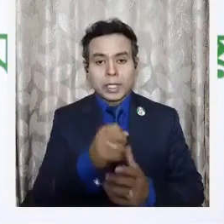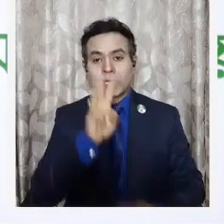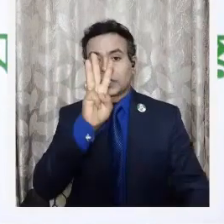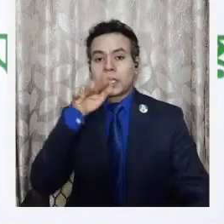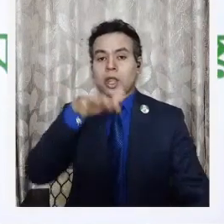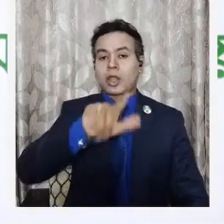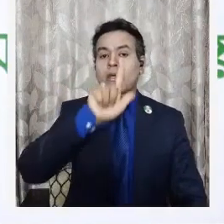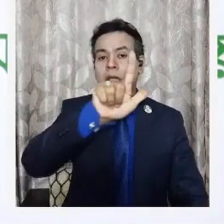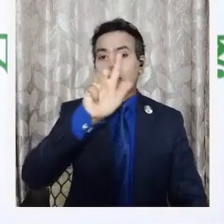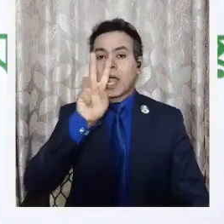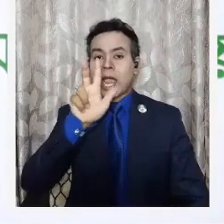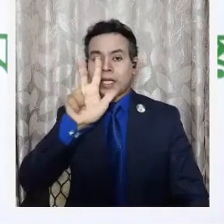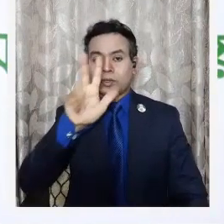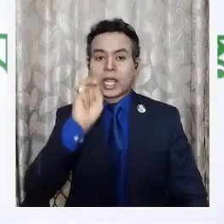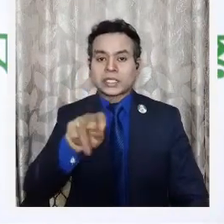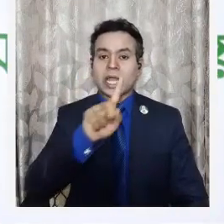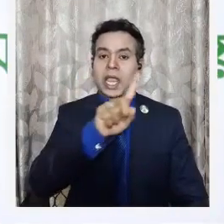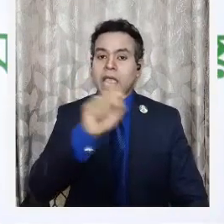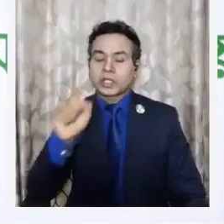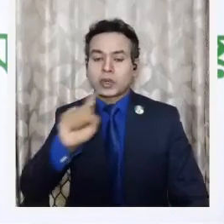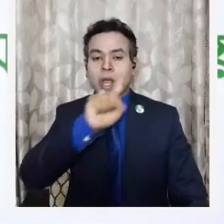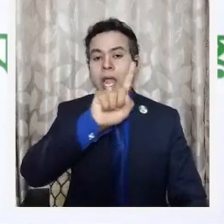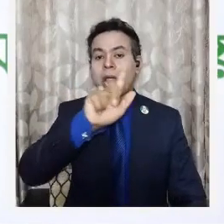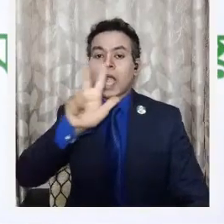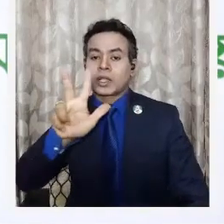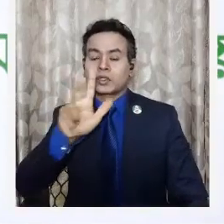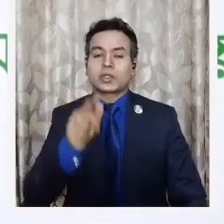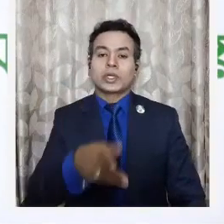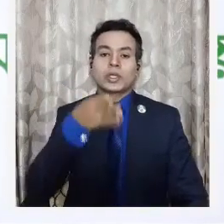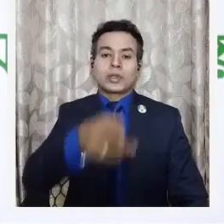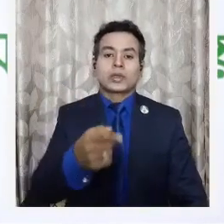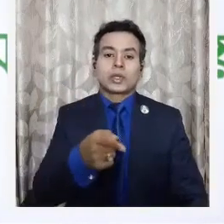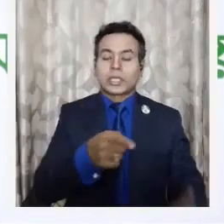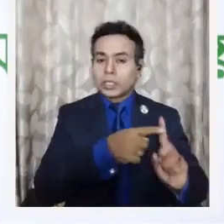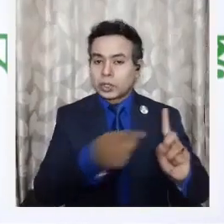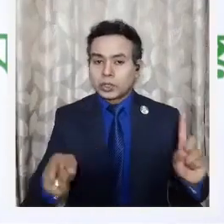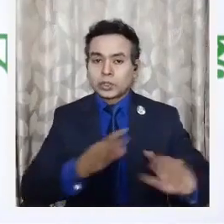শনাক্ত, এ পর্যন্ত শনাক্ত গত 24 ঘন্টায়